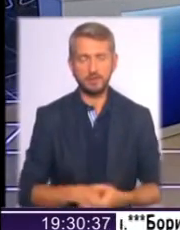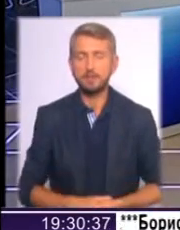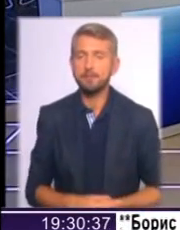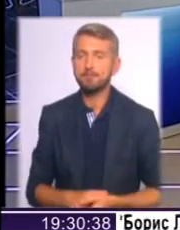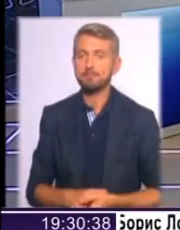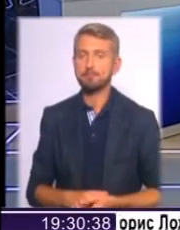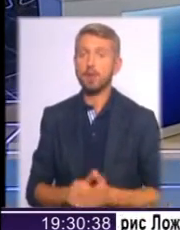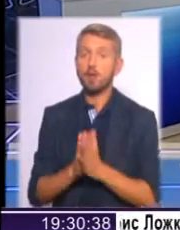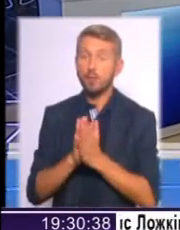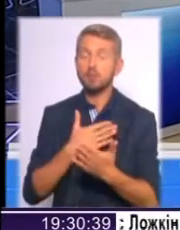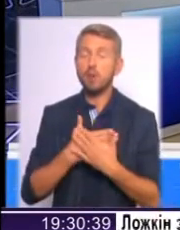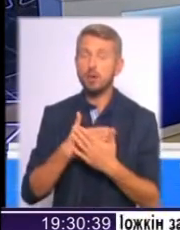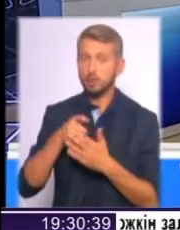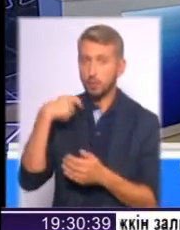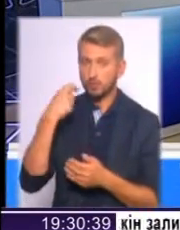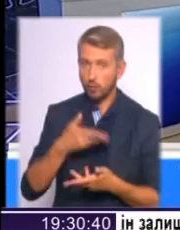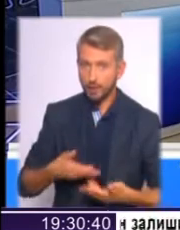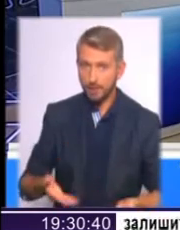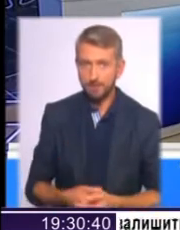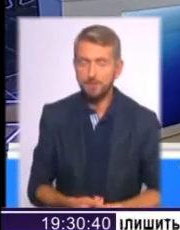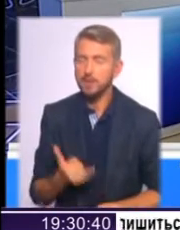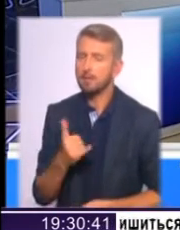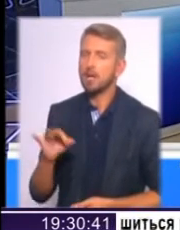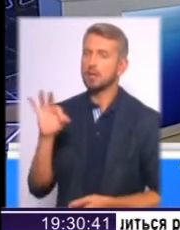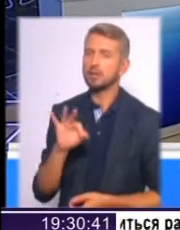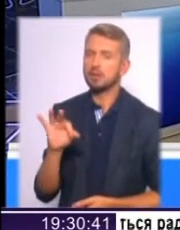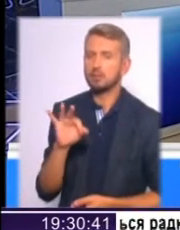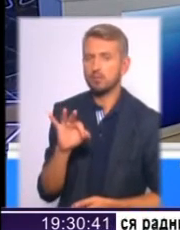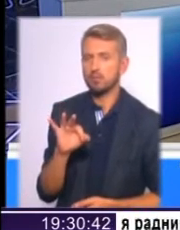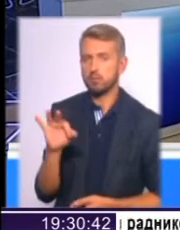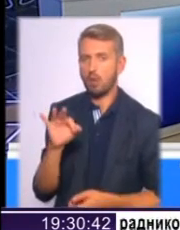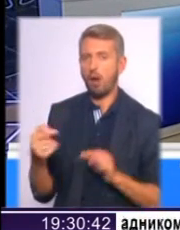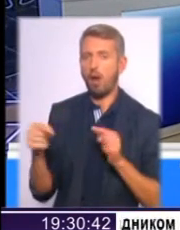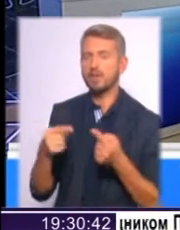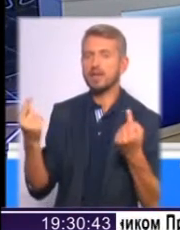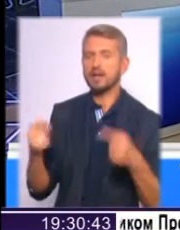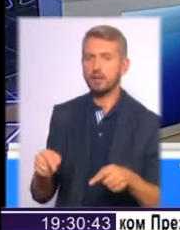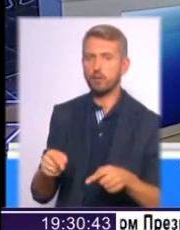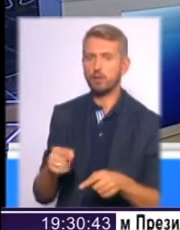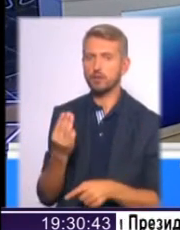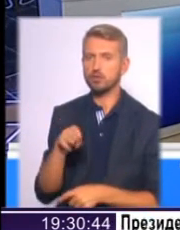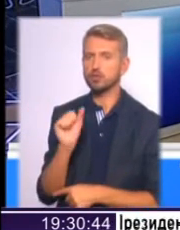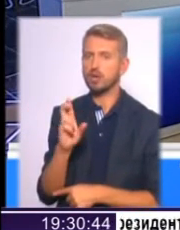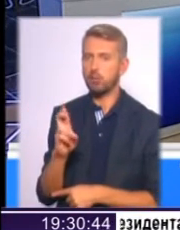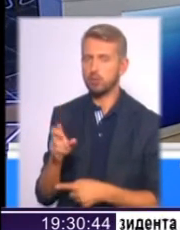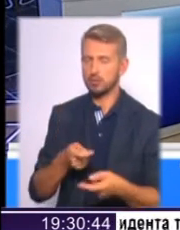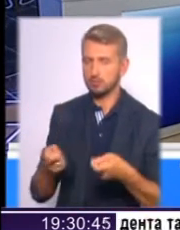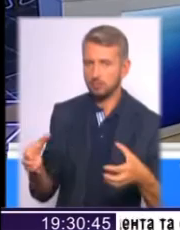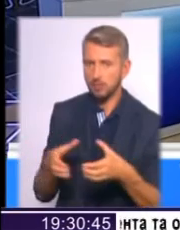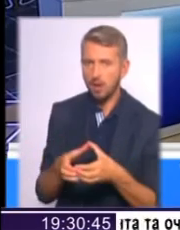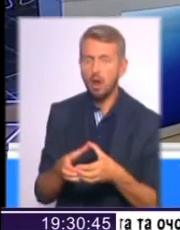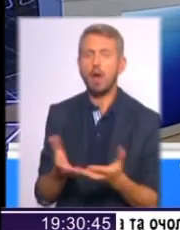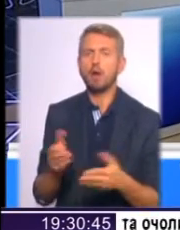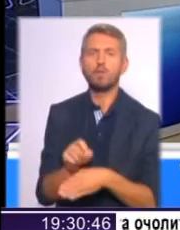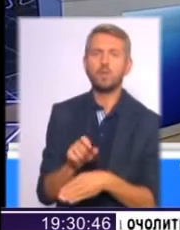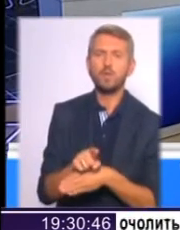223-09-71, будь ласка, активно долучайтеся до нашої дискусії. Тепер дещо про все ж таки антикризовий штаб. Які функції, з кого складається,